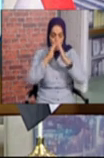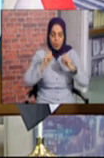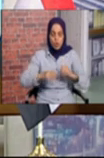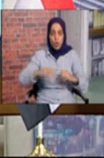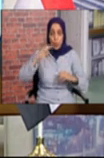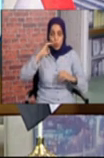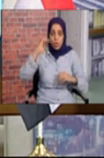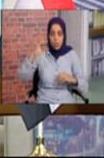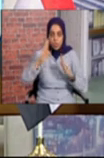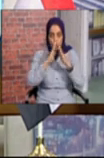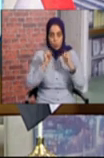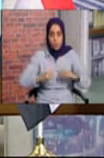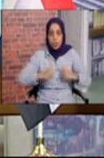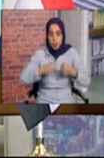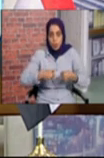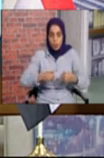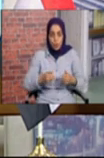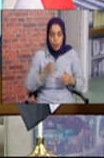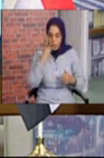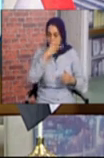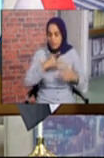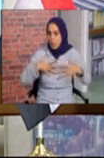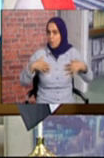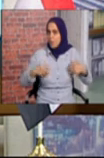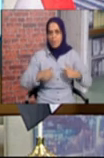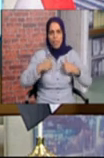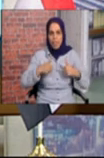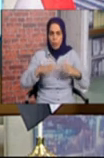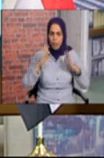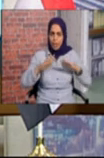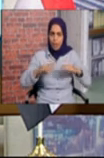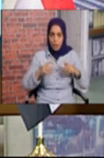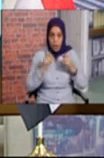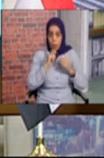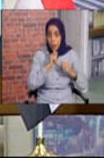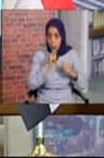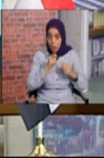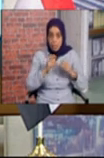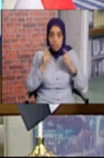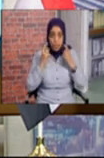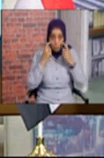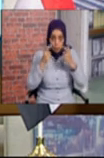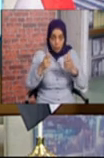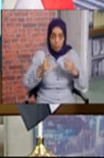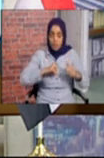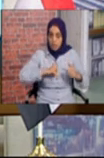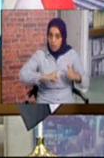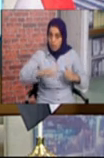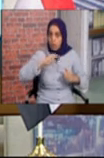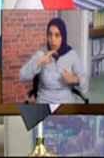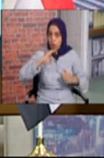ورئيس مصر، يعني ده برضو أبهرني جدا. ومن خلال متابعتي لسيادة الرئيس دايما